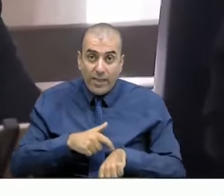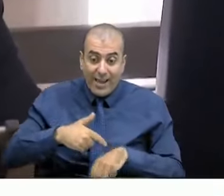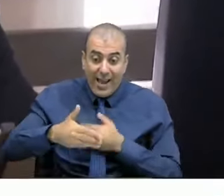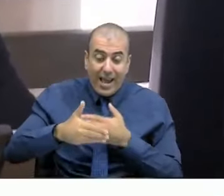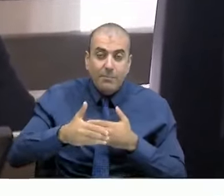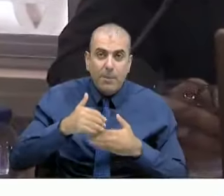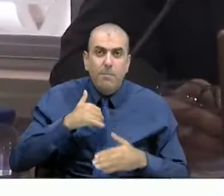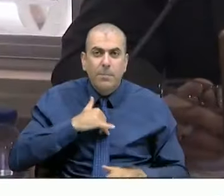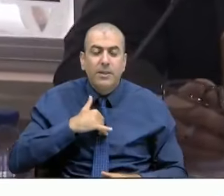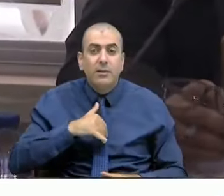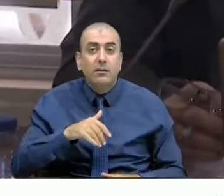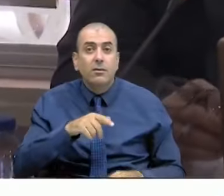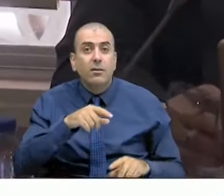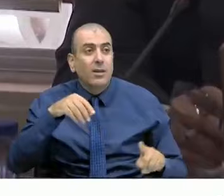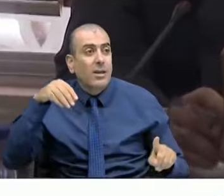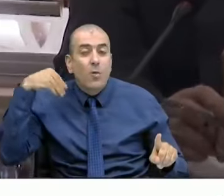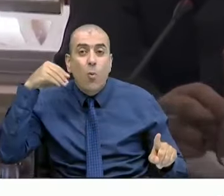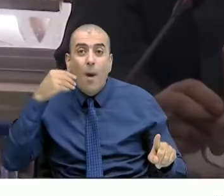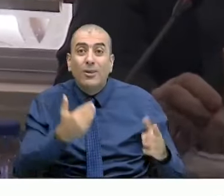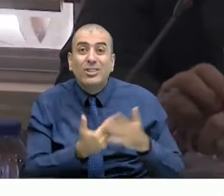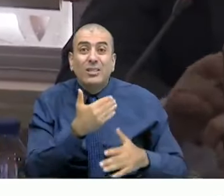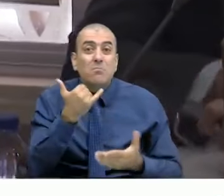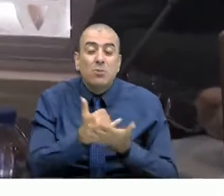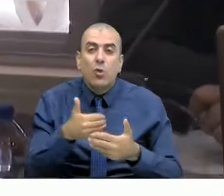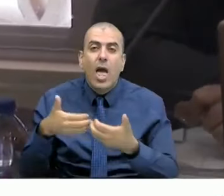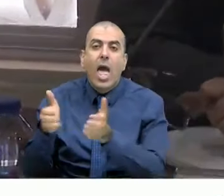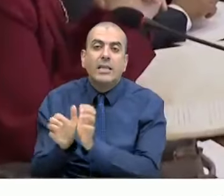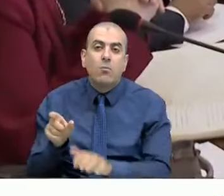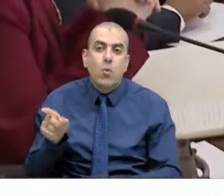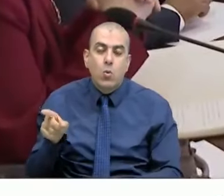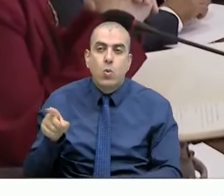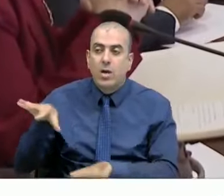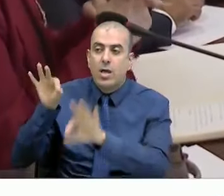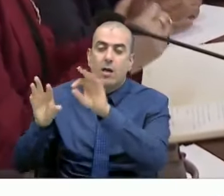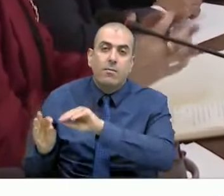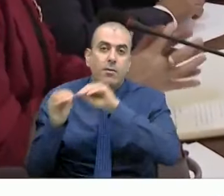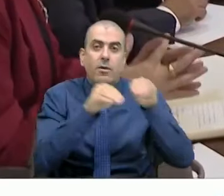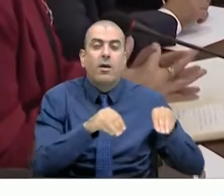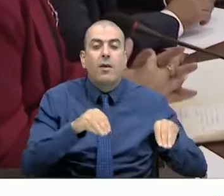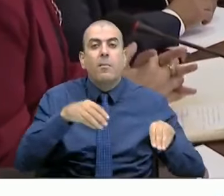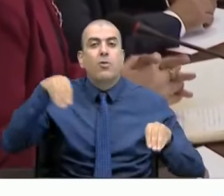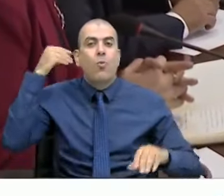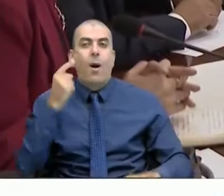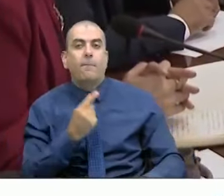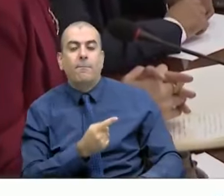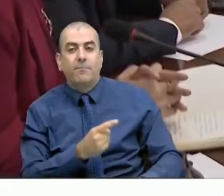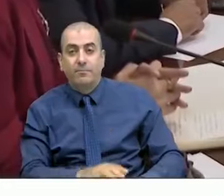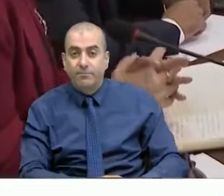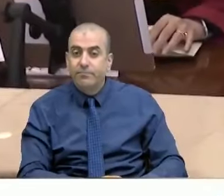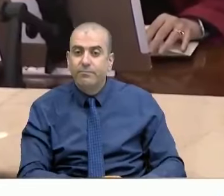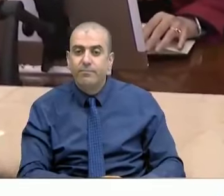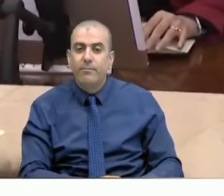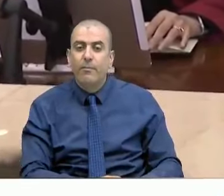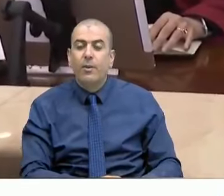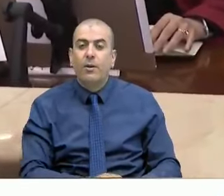برلمانا جديدا بهويه حزبيه برامجيه واستعرض رؤساء اللجان اليات عمل مجلس الاعيان ومهامه